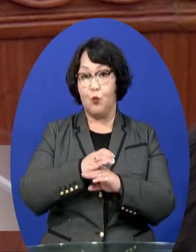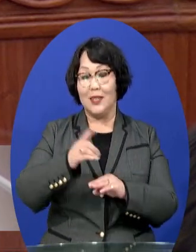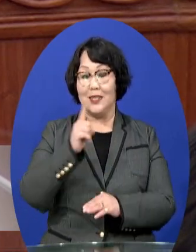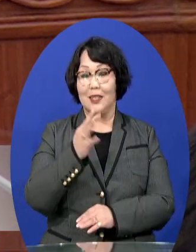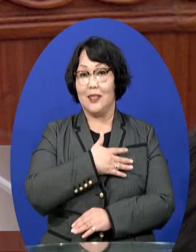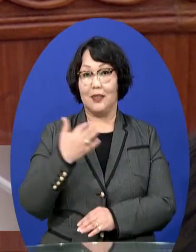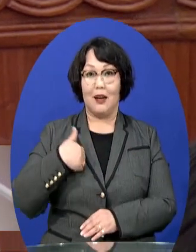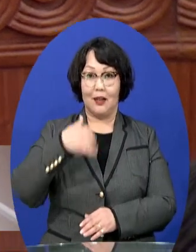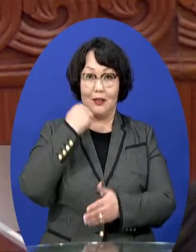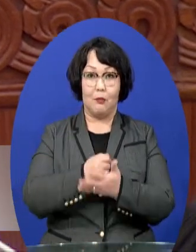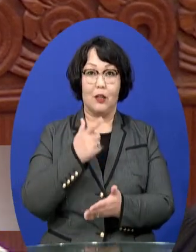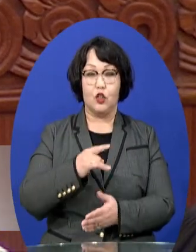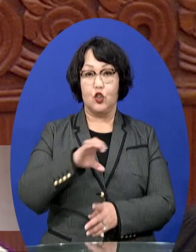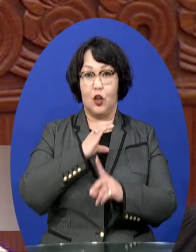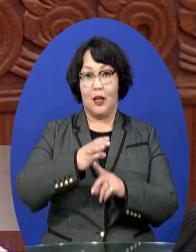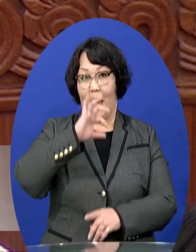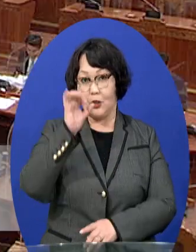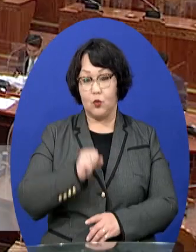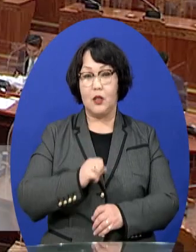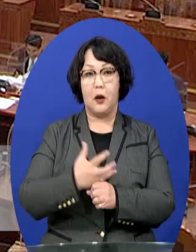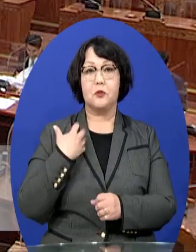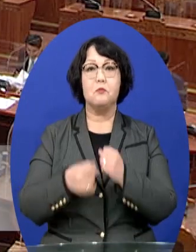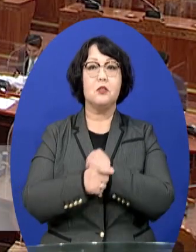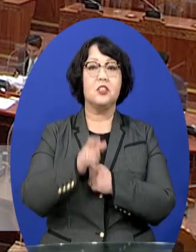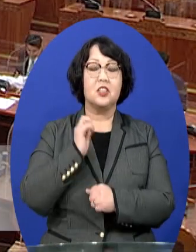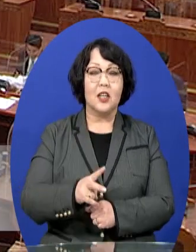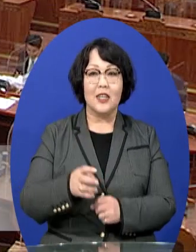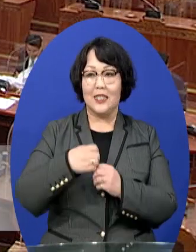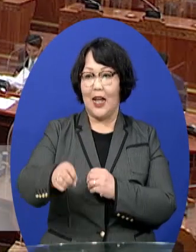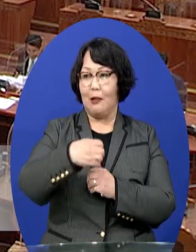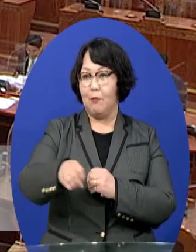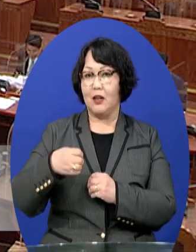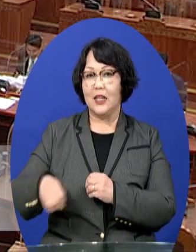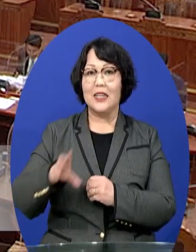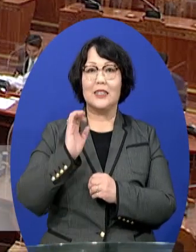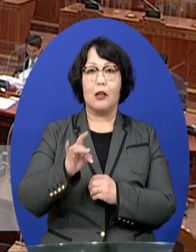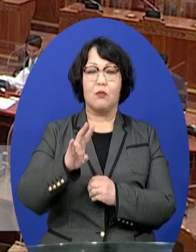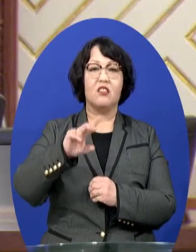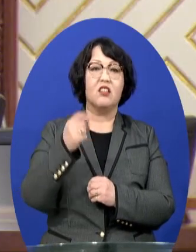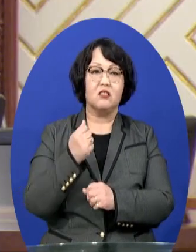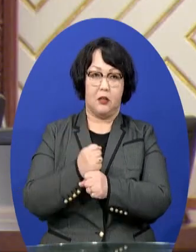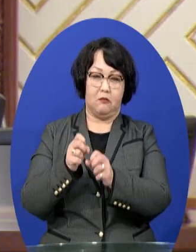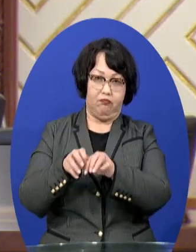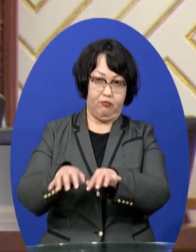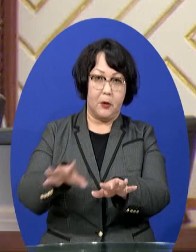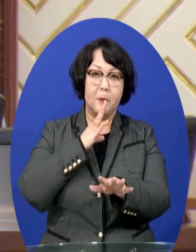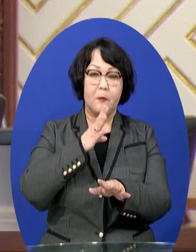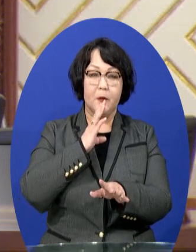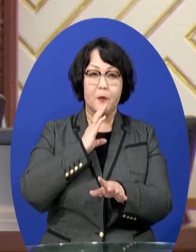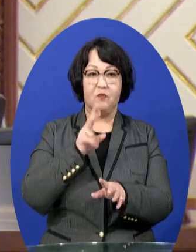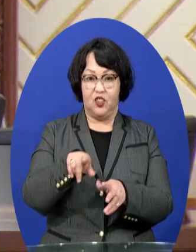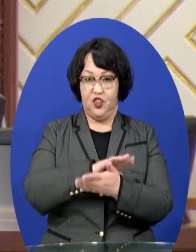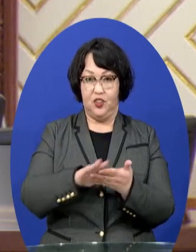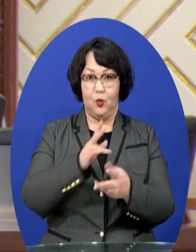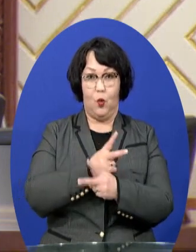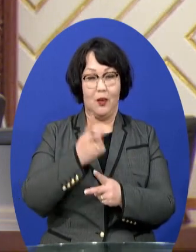тамгын газруудад соёлын асуудал хариуцсан мэрэгжилтэн салбар нэгжүүд ажилладаг болох юм. Та улсын хурал соёлын тухай хуулийн шинчилсэн